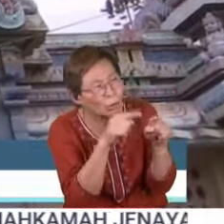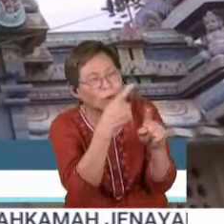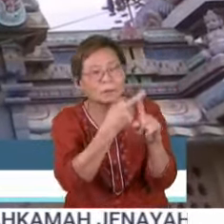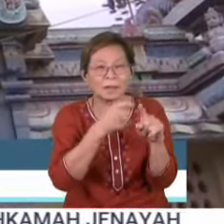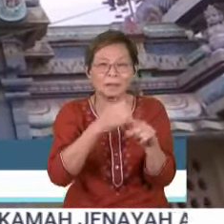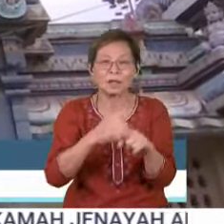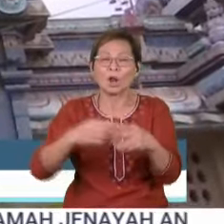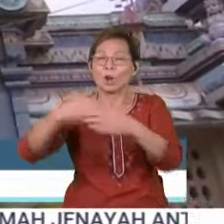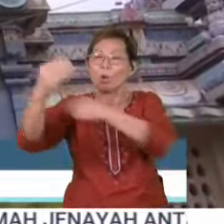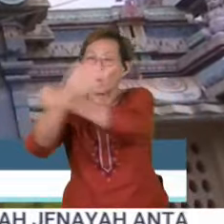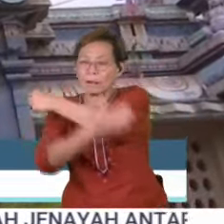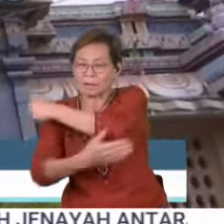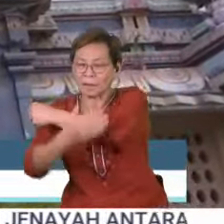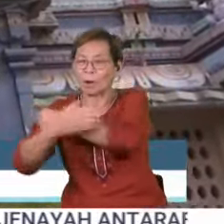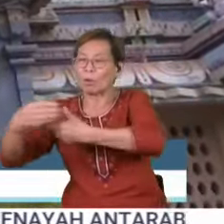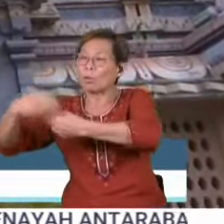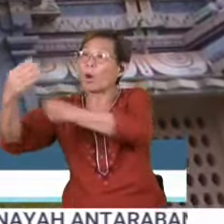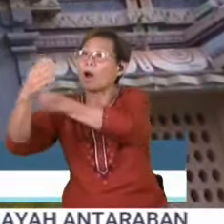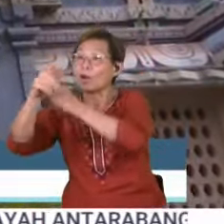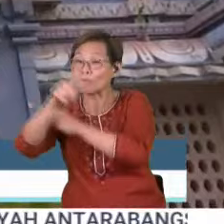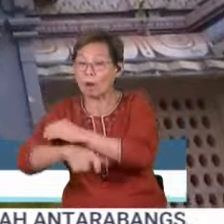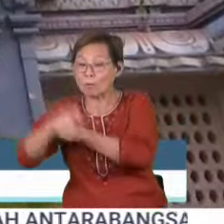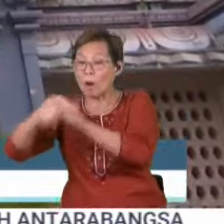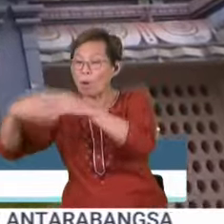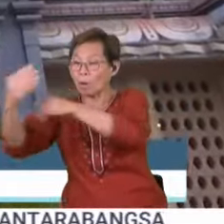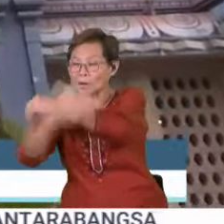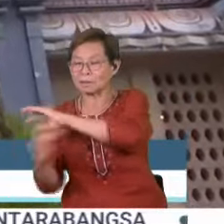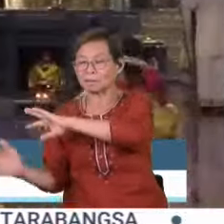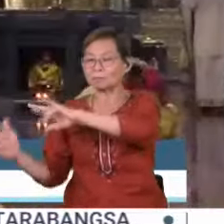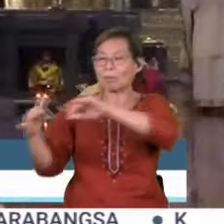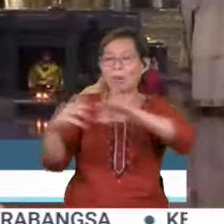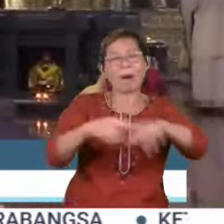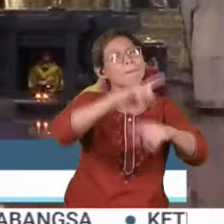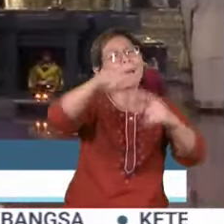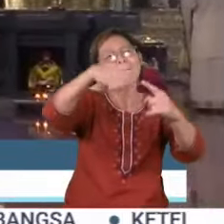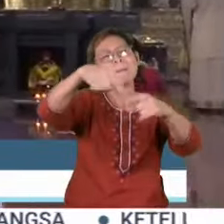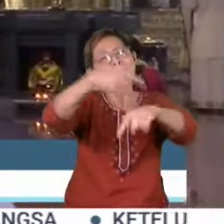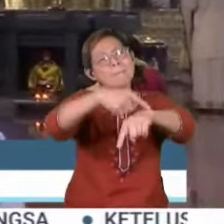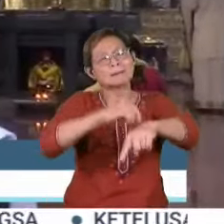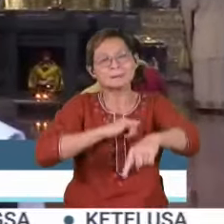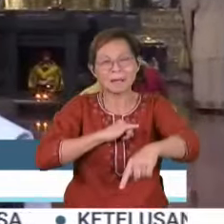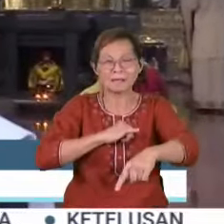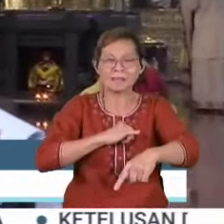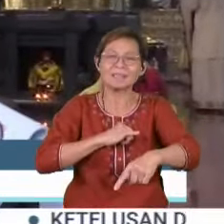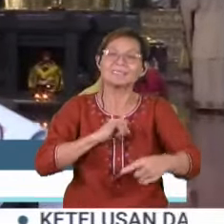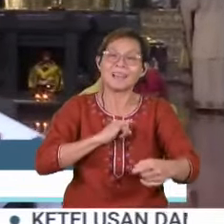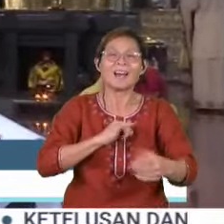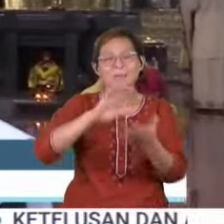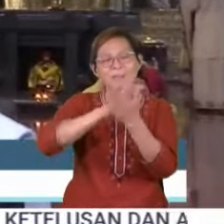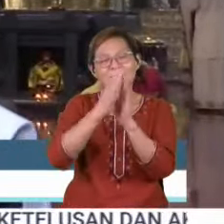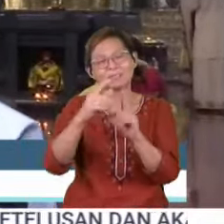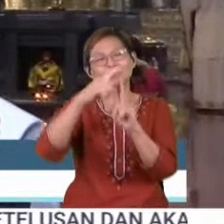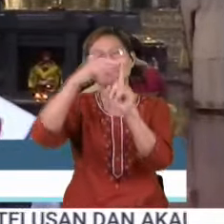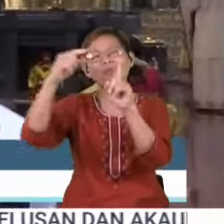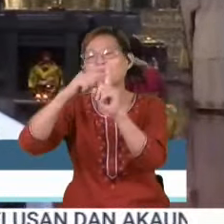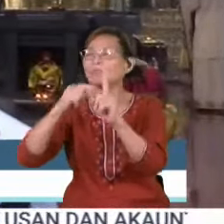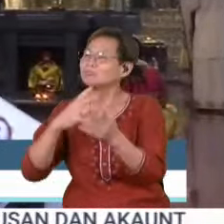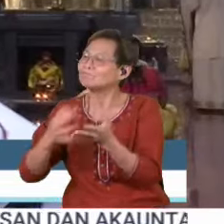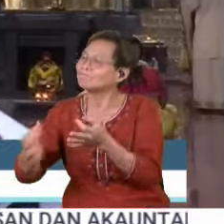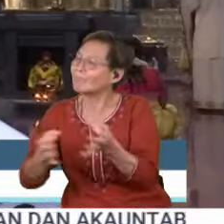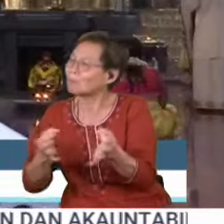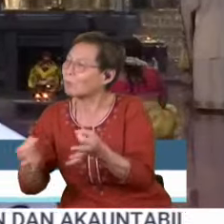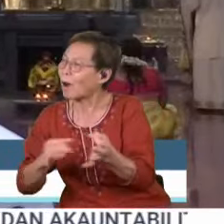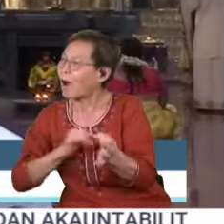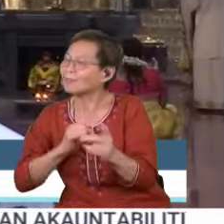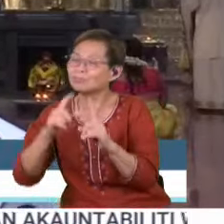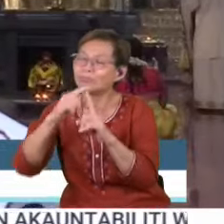dari luar negara memang dia walk in bila-bila masa. Saya kalau sempat saya jadi apa nama ni tourist guide lah di sini. Jadi